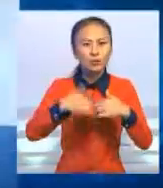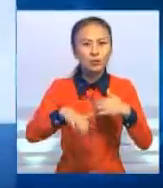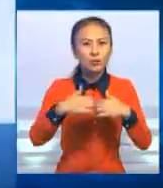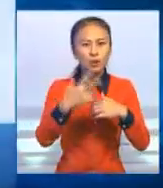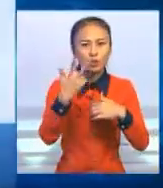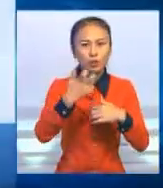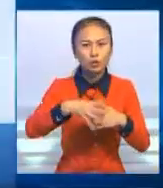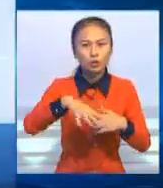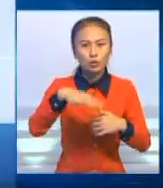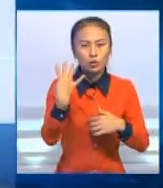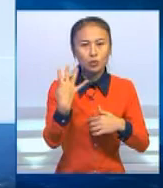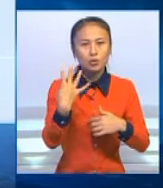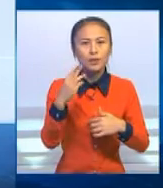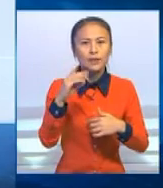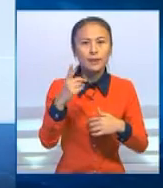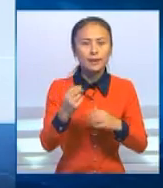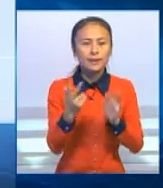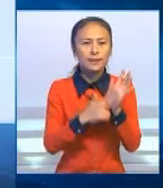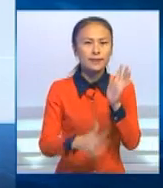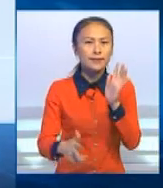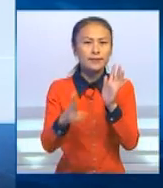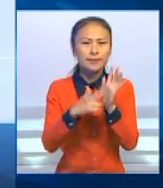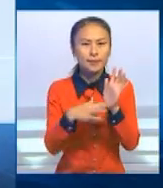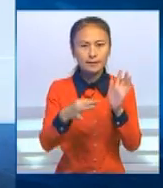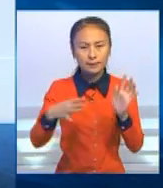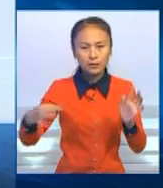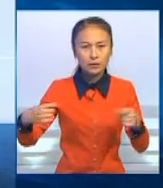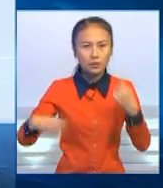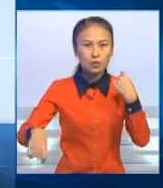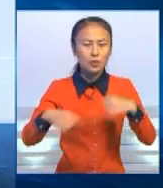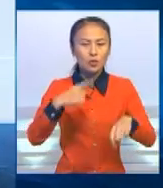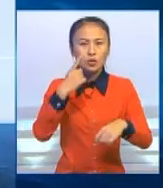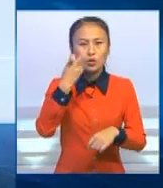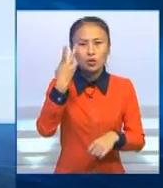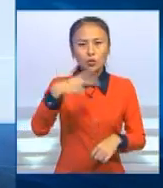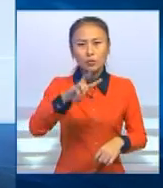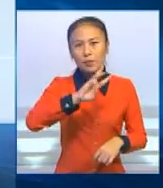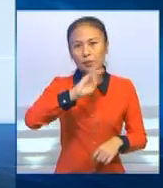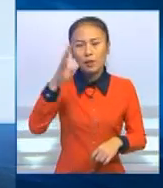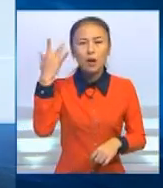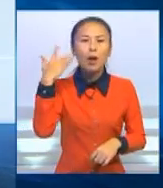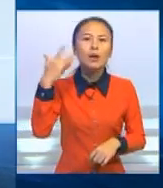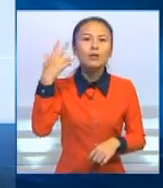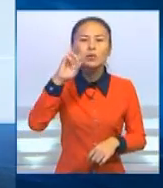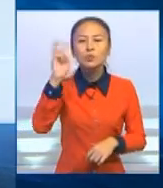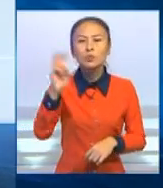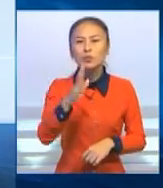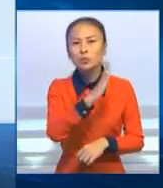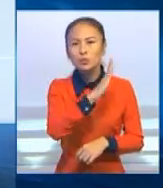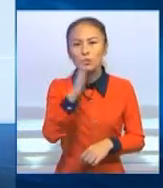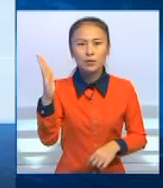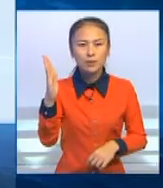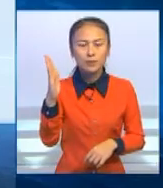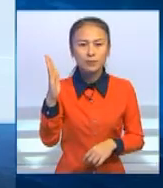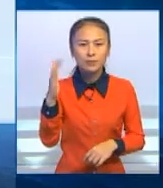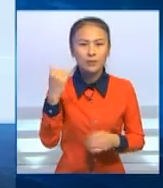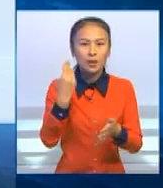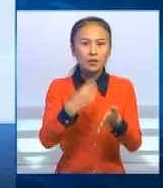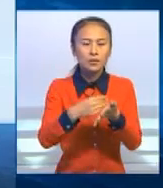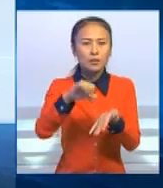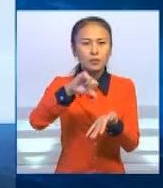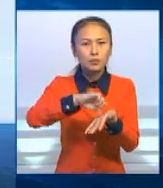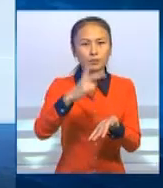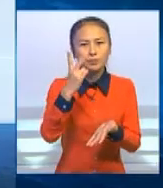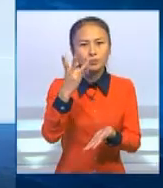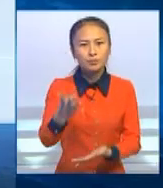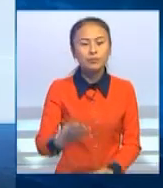долларының орташа бағамы 344 теңге 88 тиын. Сауда-саттық көлемі 120 миллион ақш долларынан асты. Оған